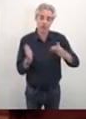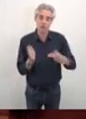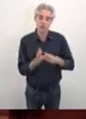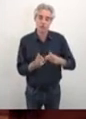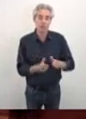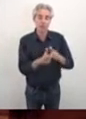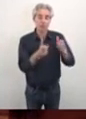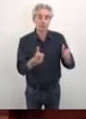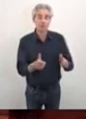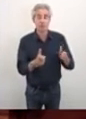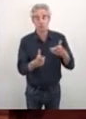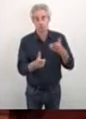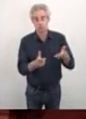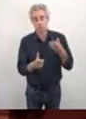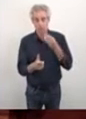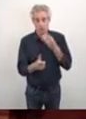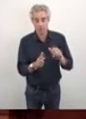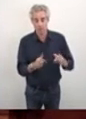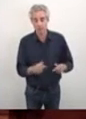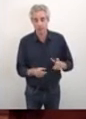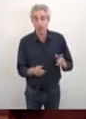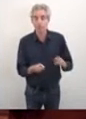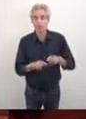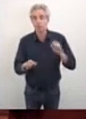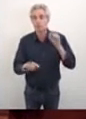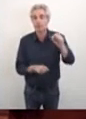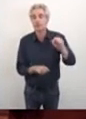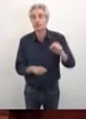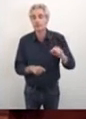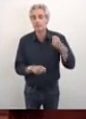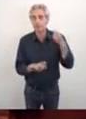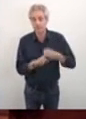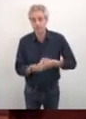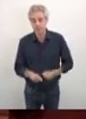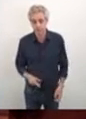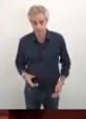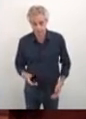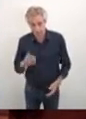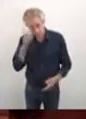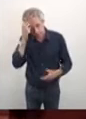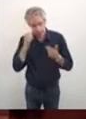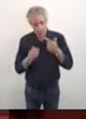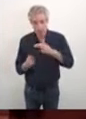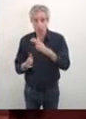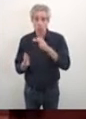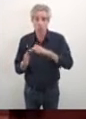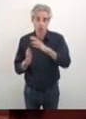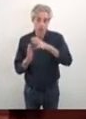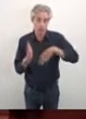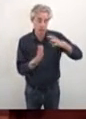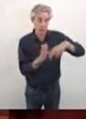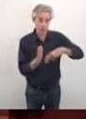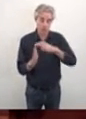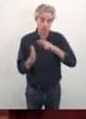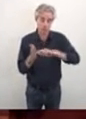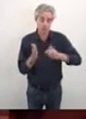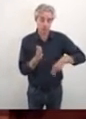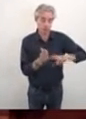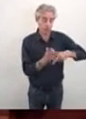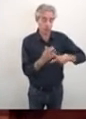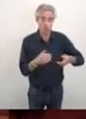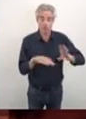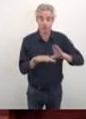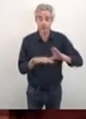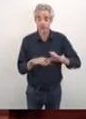l'Institut du numérique responsable, ici présenté, et du manifeste numérique responsable Planète Take Care. Ces deux chartes, en fait, se complètent.